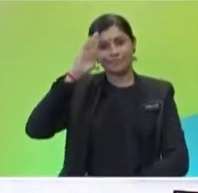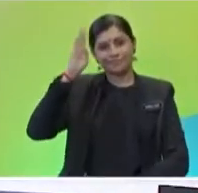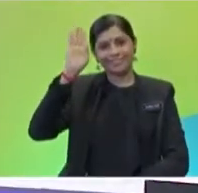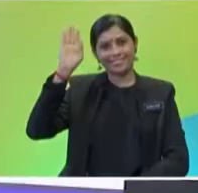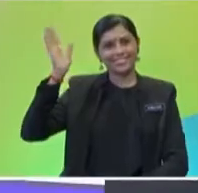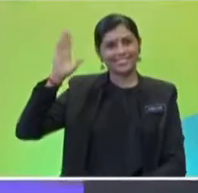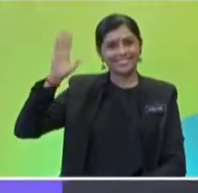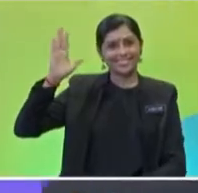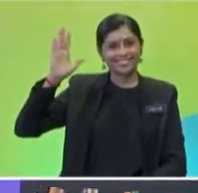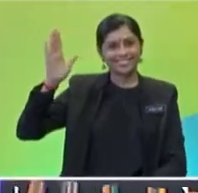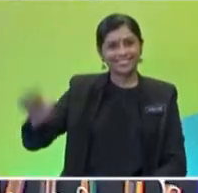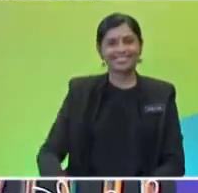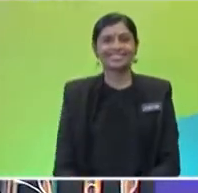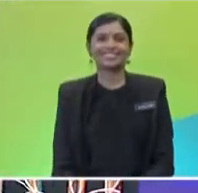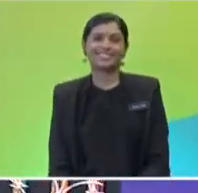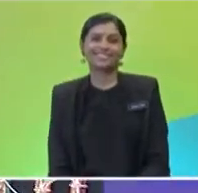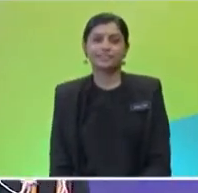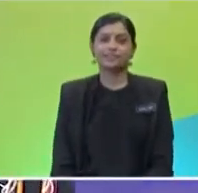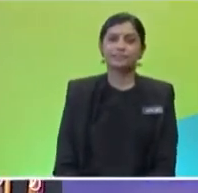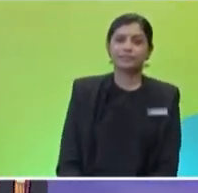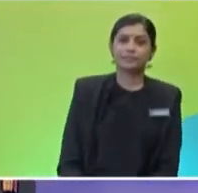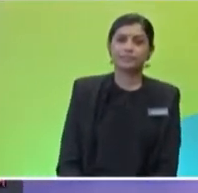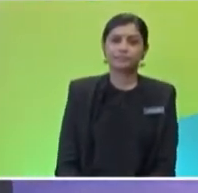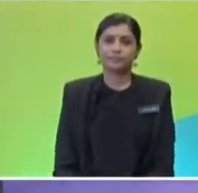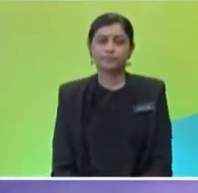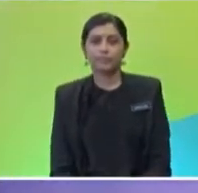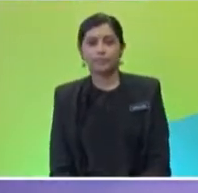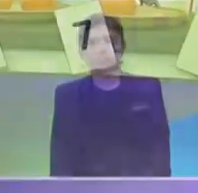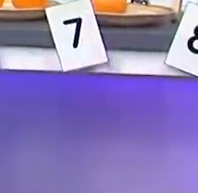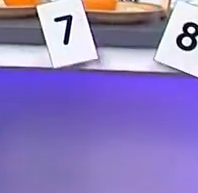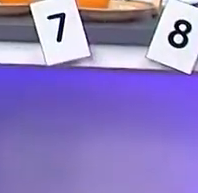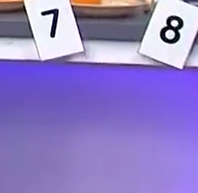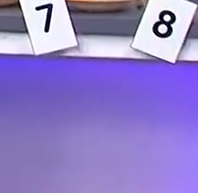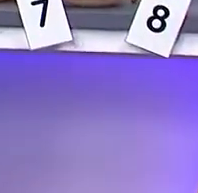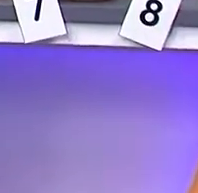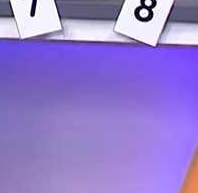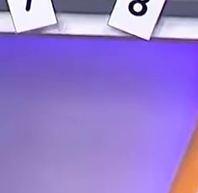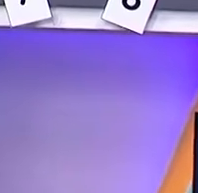sayang semua. Jumpa lagi, bye-bye. Ya, terima kasih.